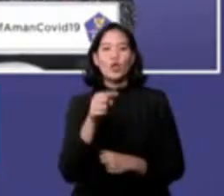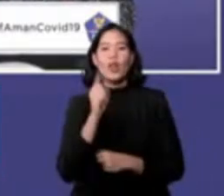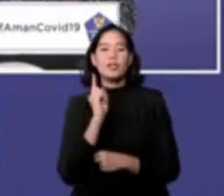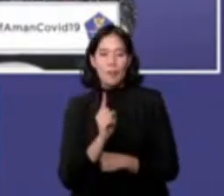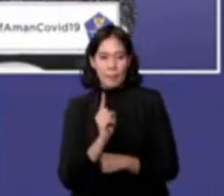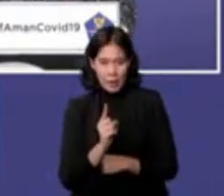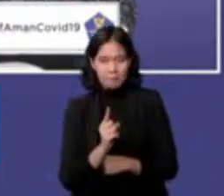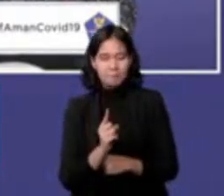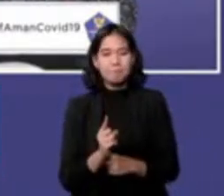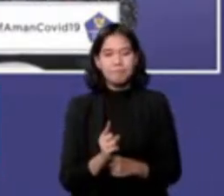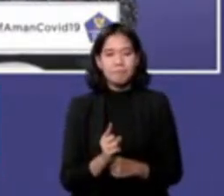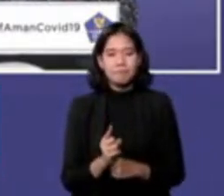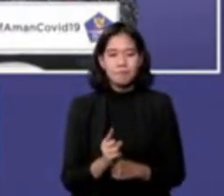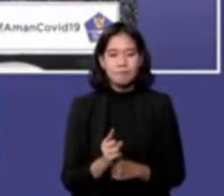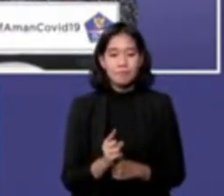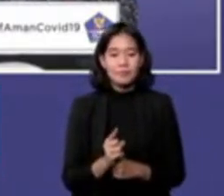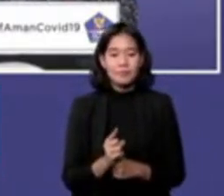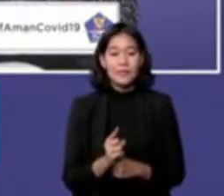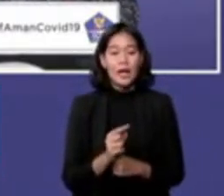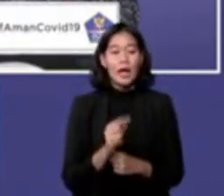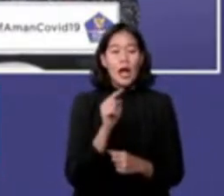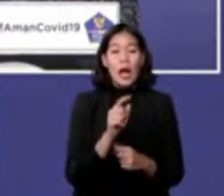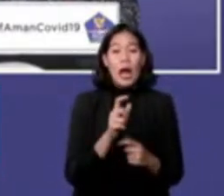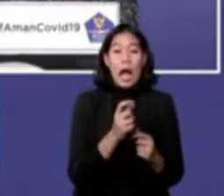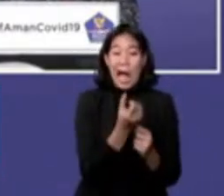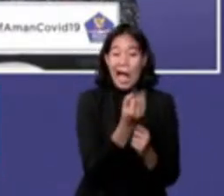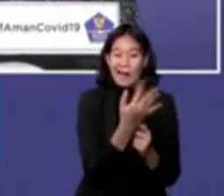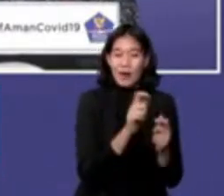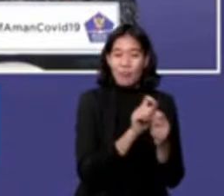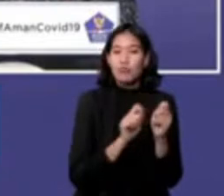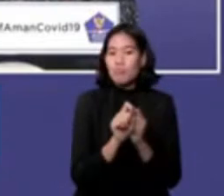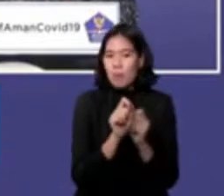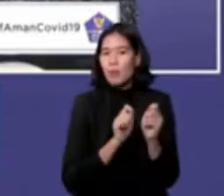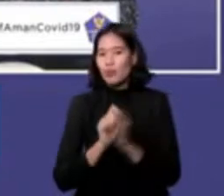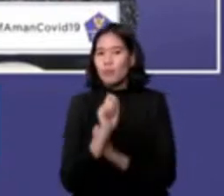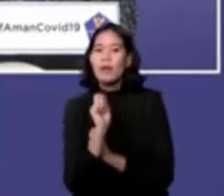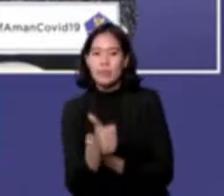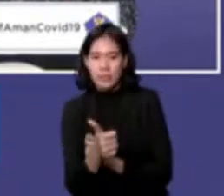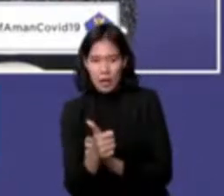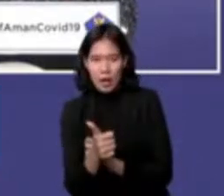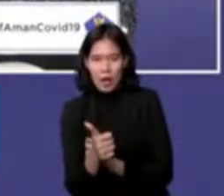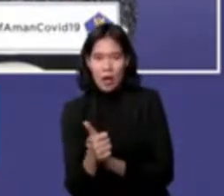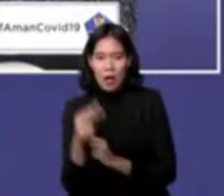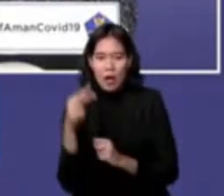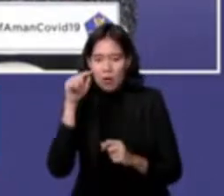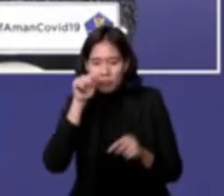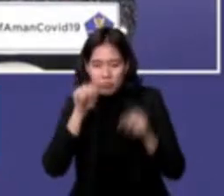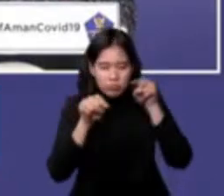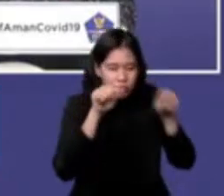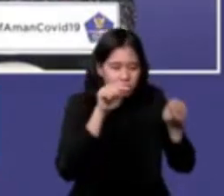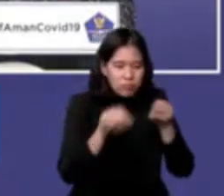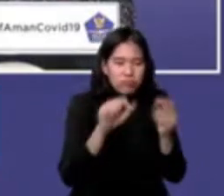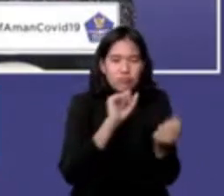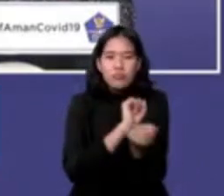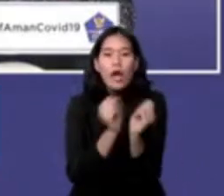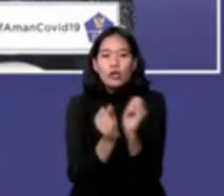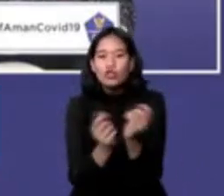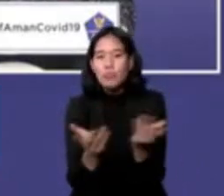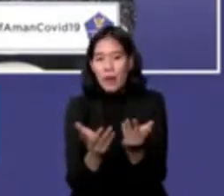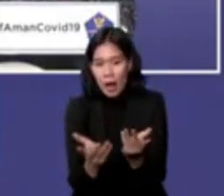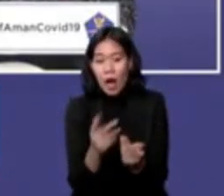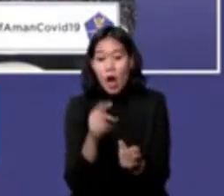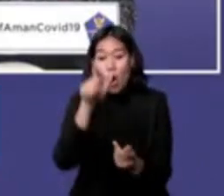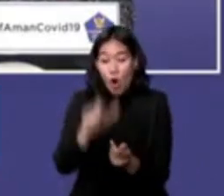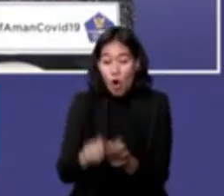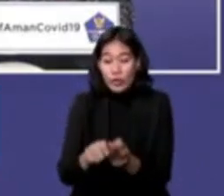Oleh karena itu, saudara-saudara sekalian, dan angka ini akan terus dinamis dengan semakin banyak kita temukan kasus yang kemudian mampu